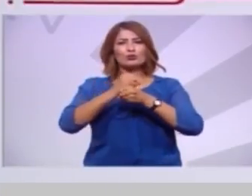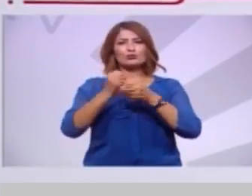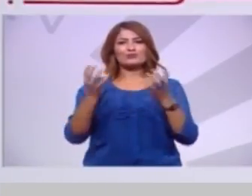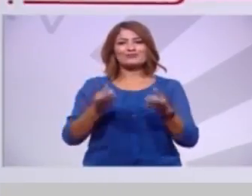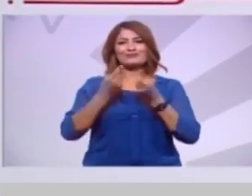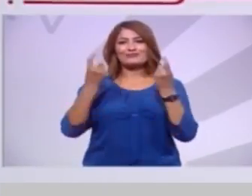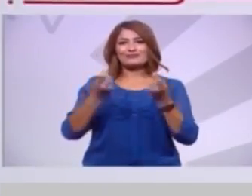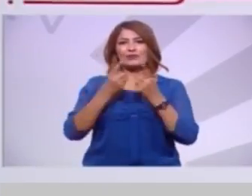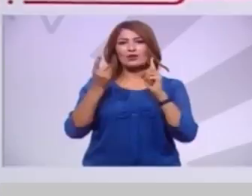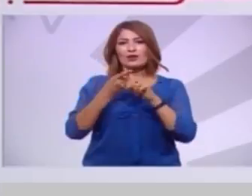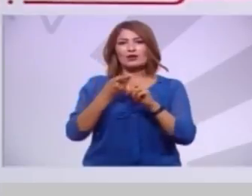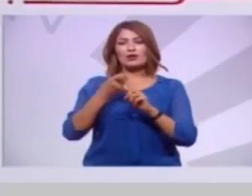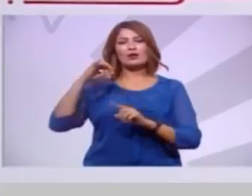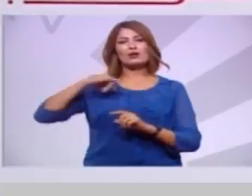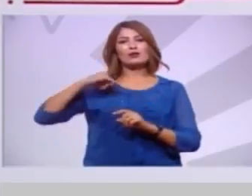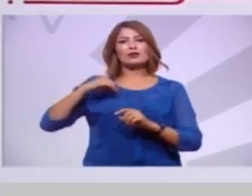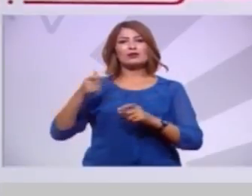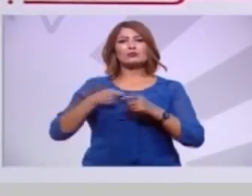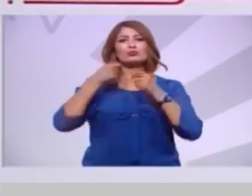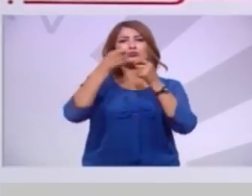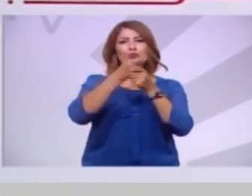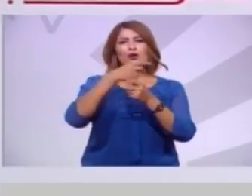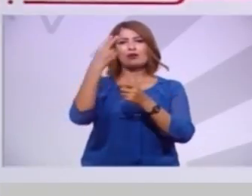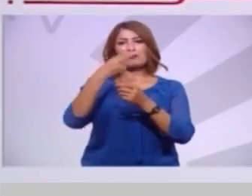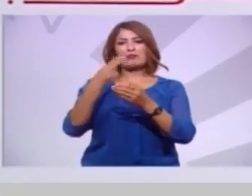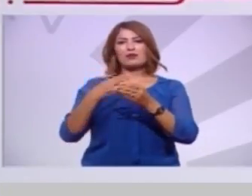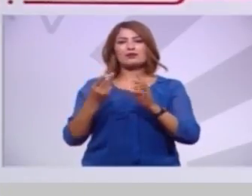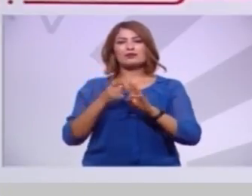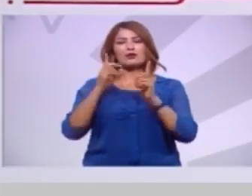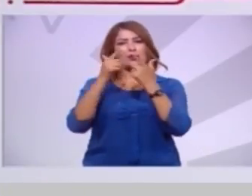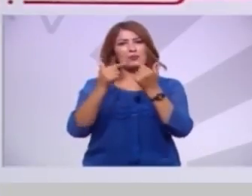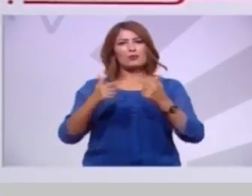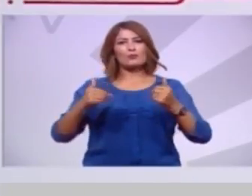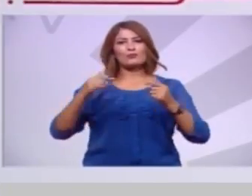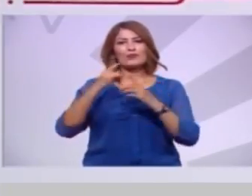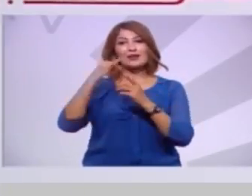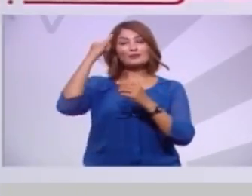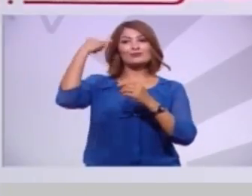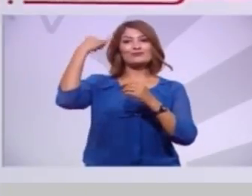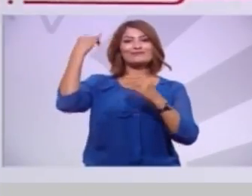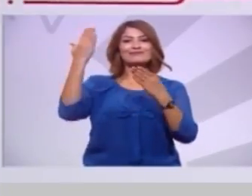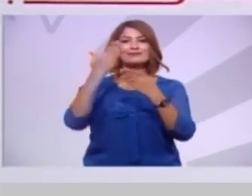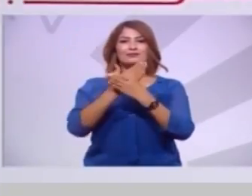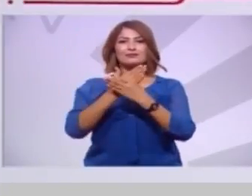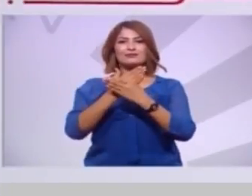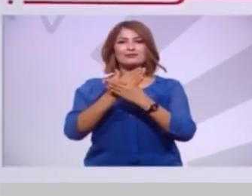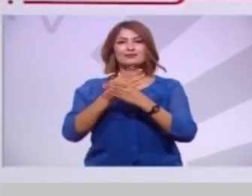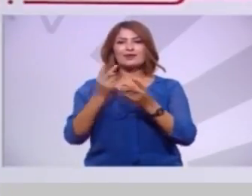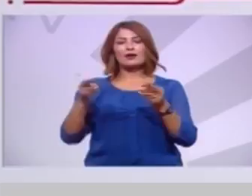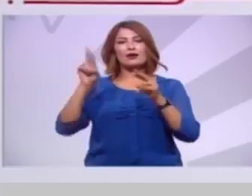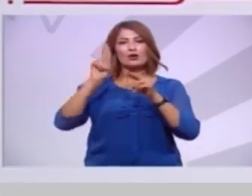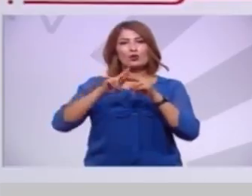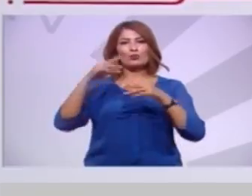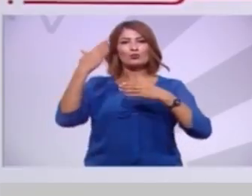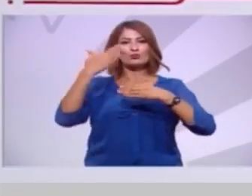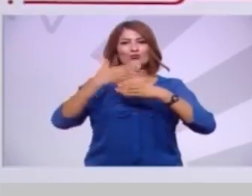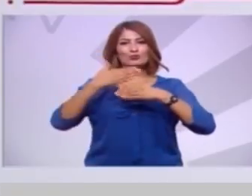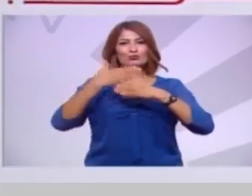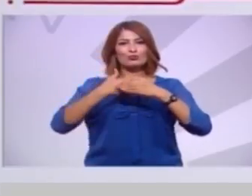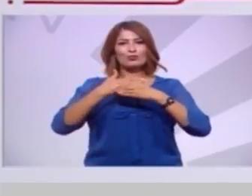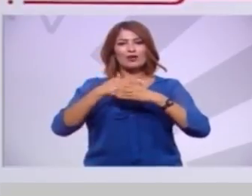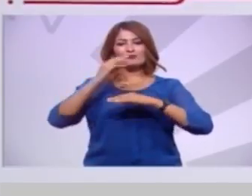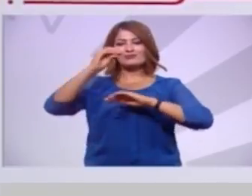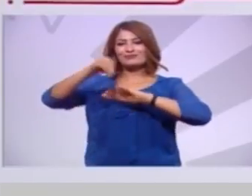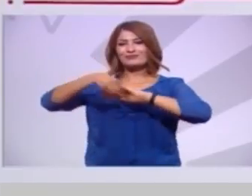اه يبرز ابداعاته وين يبرز نشاطاته وكذلك للحد من الانحراف